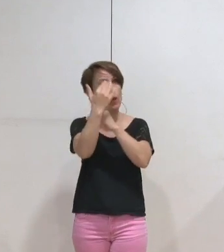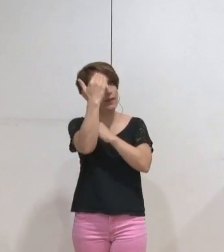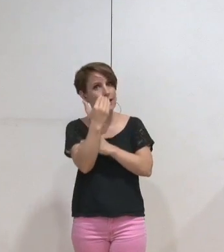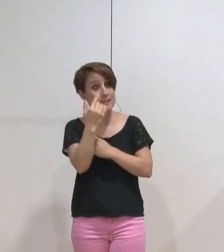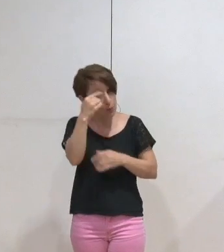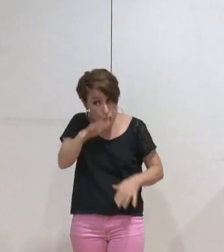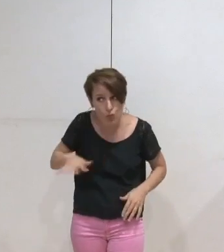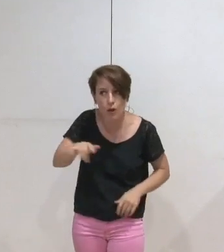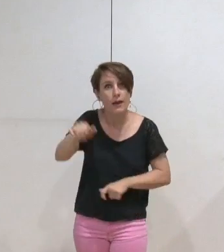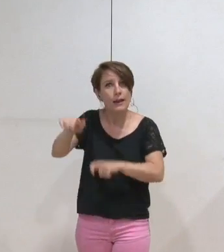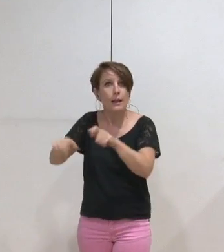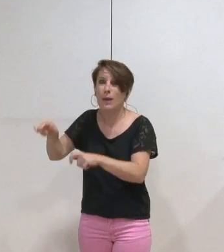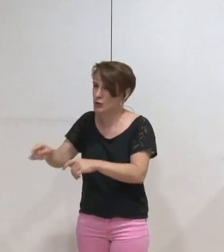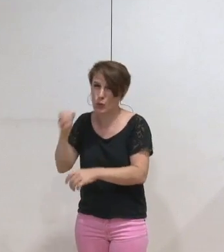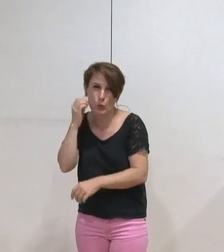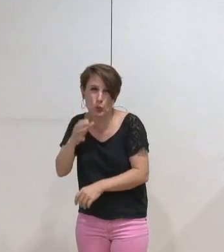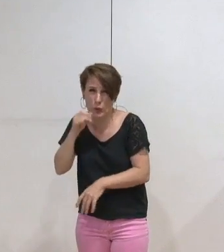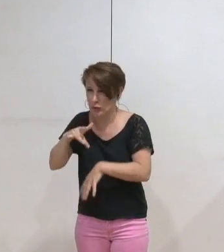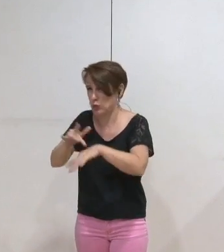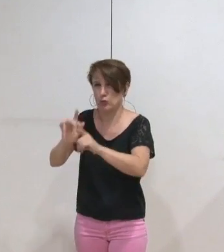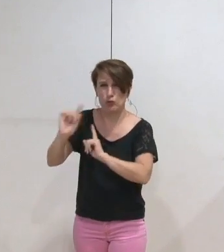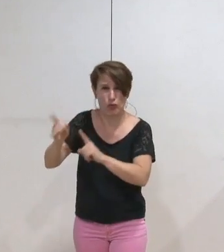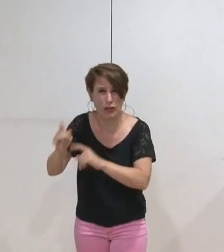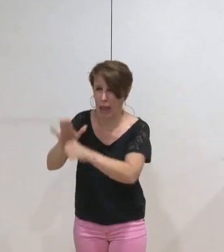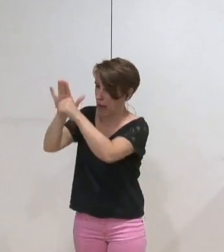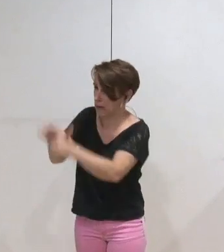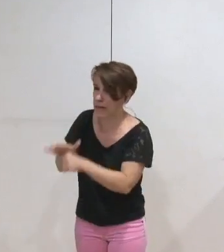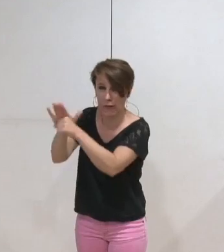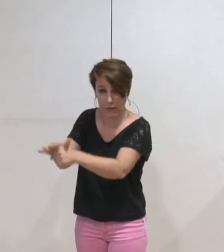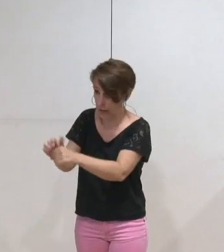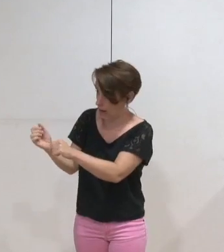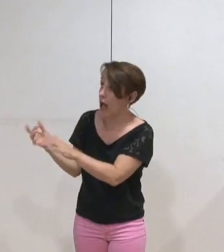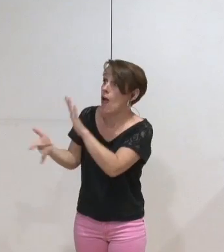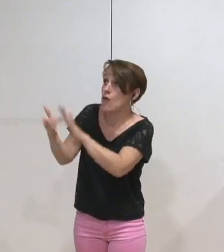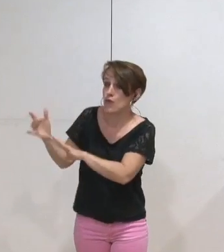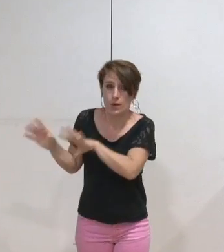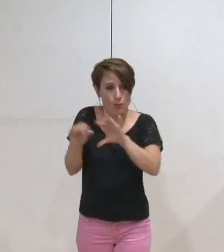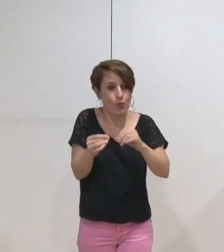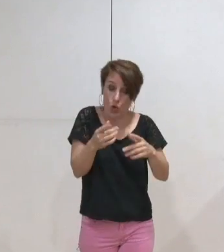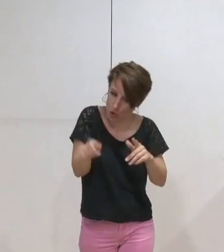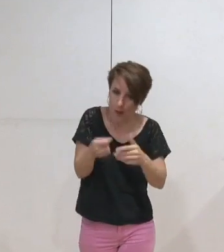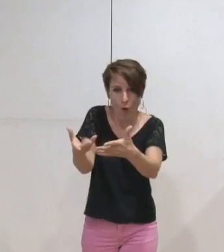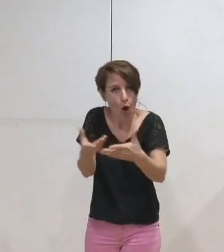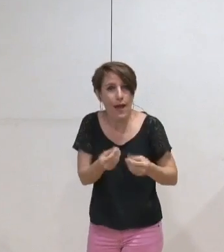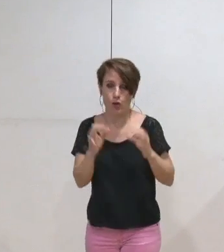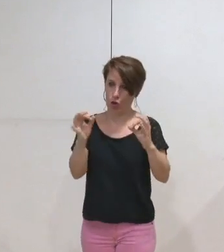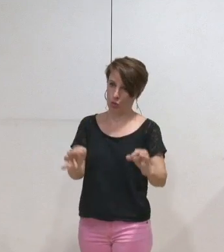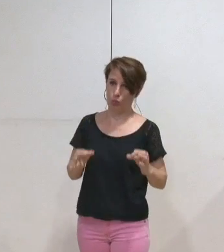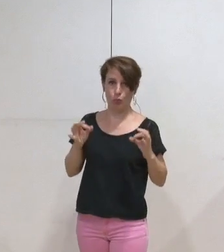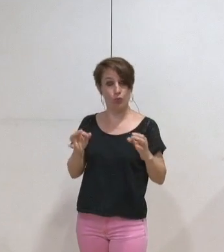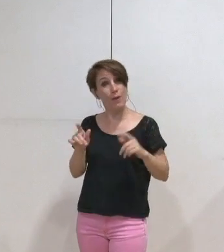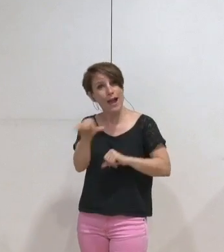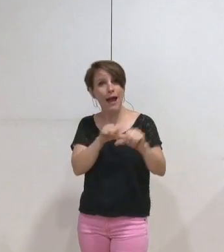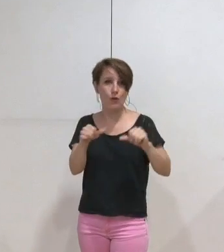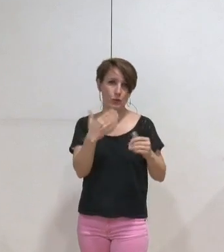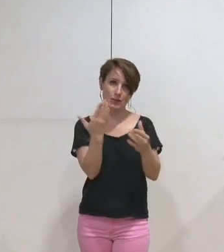subissent quotidiennement les les persécutions que nous devrons accueillir chez nous dignement si nous avions une une appréciation plus plus exacte de